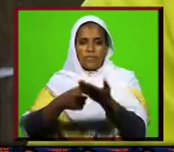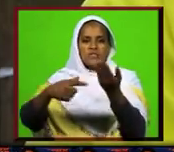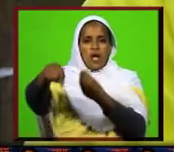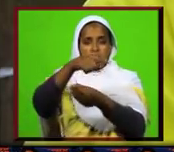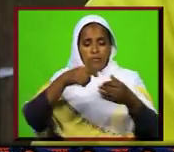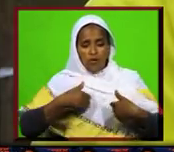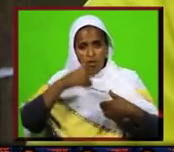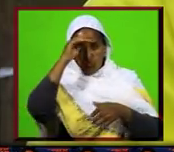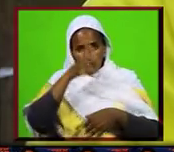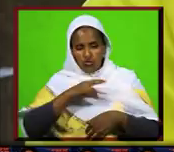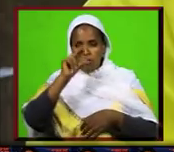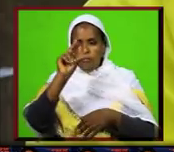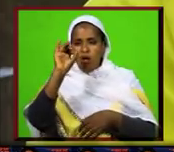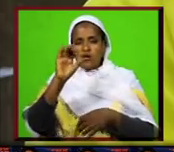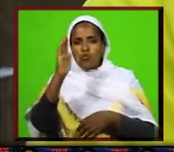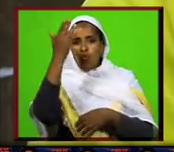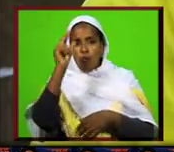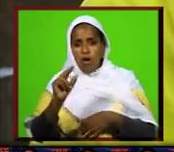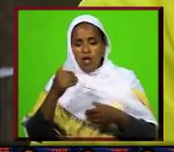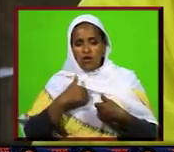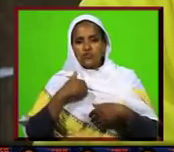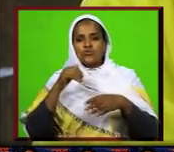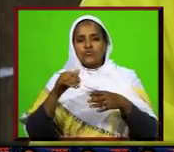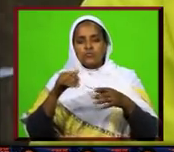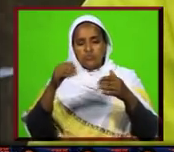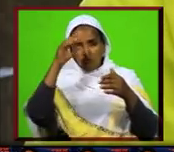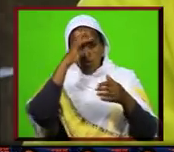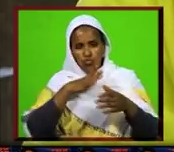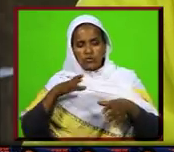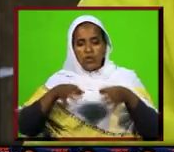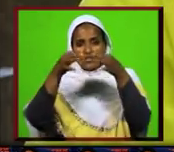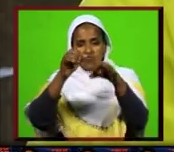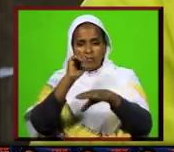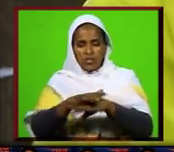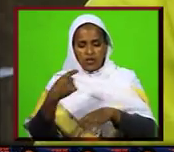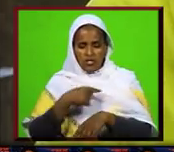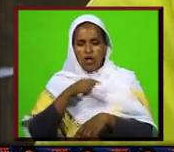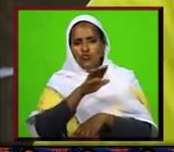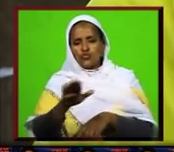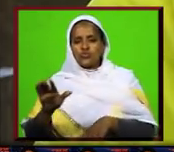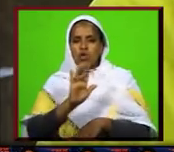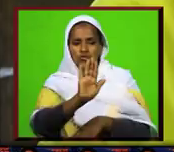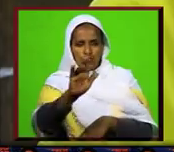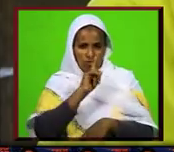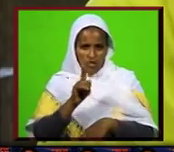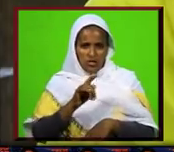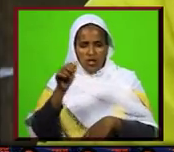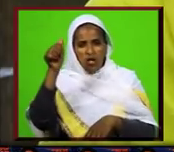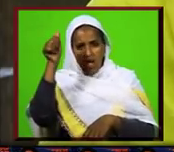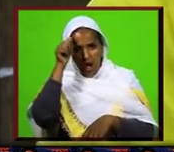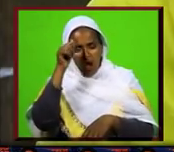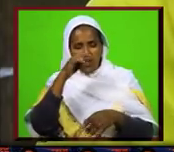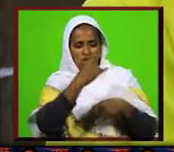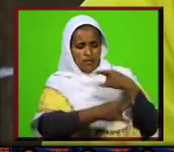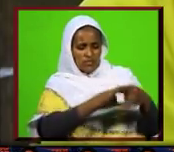በዚህ አካባቢ ላሉ ሰዎች በባሌ ጎባ አካባቢ ላሉ ሰዎች የማስተላልፈው ማለት እኛ ልጆቻችሁ ነን። የአዳም